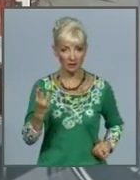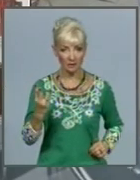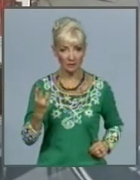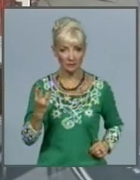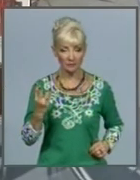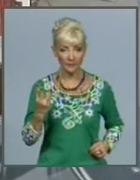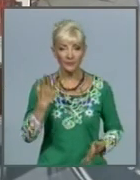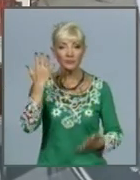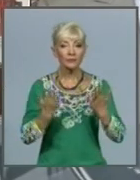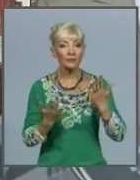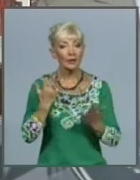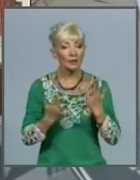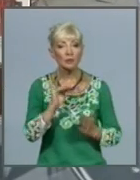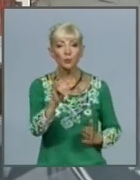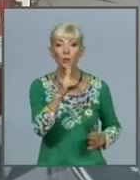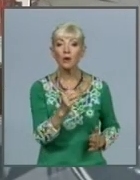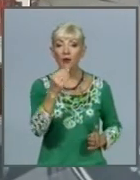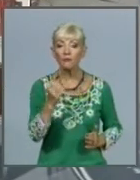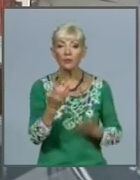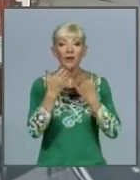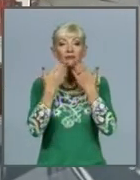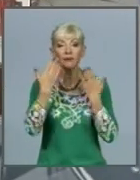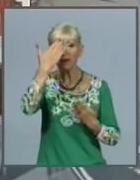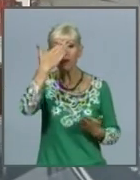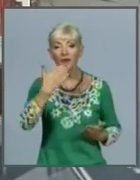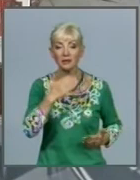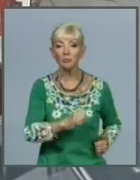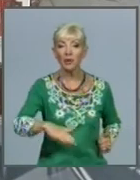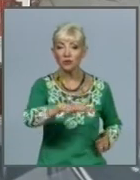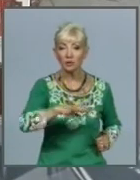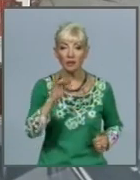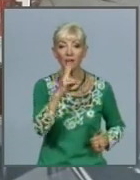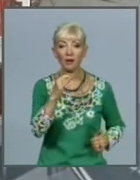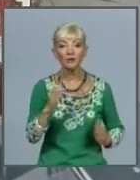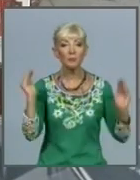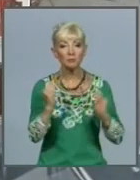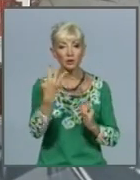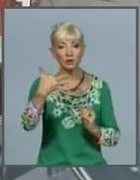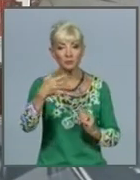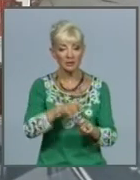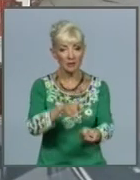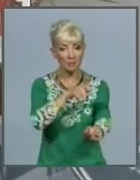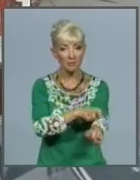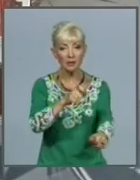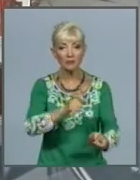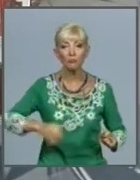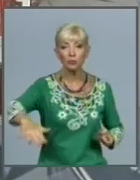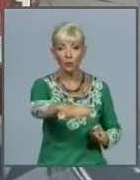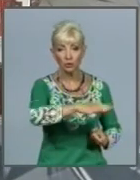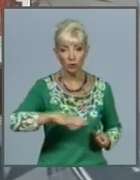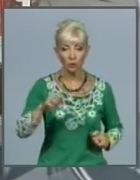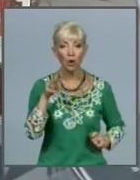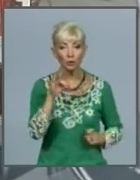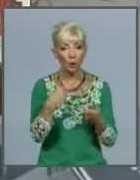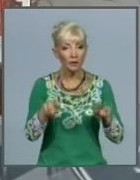у кафе нет летних площадок и кафе меньше 50 метров площадью, то такие кафе